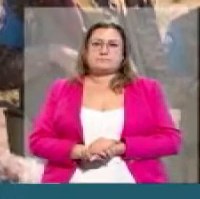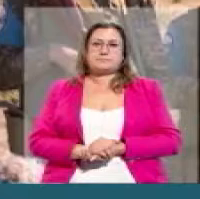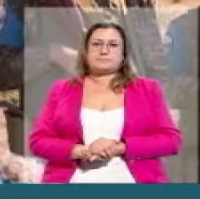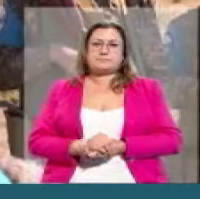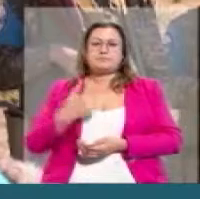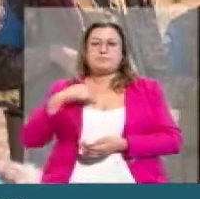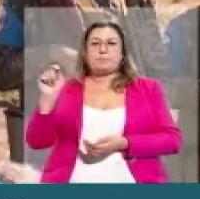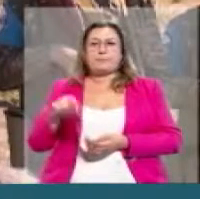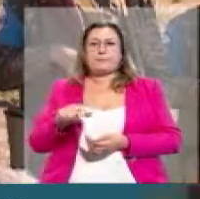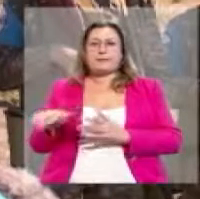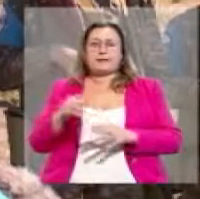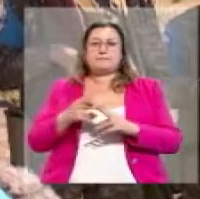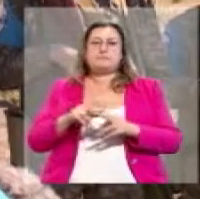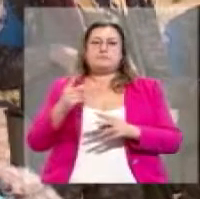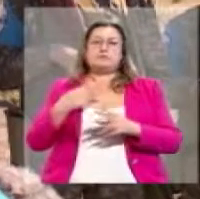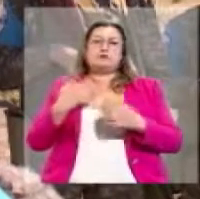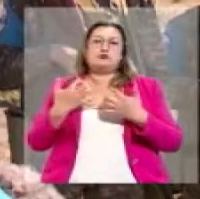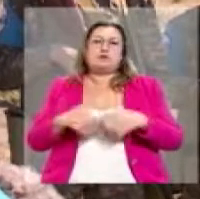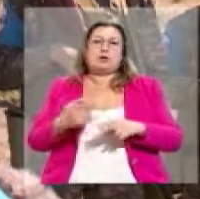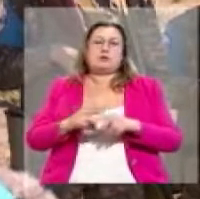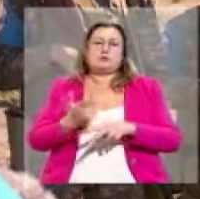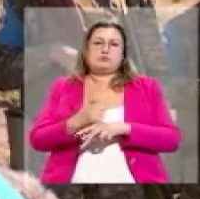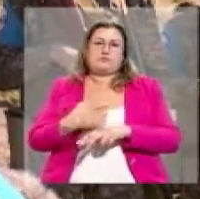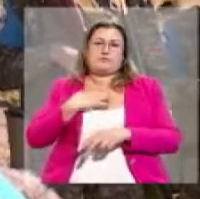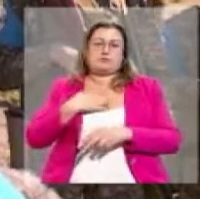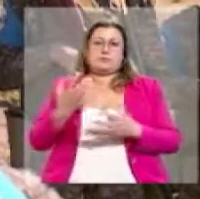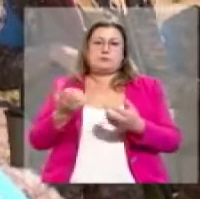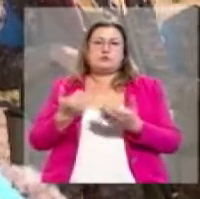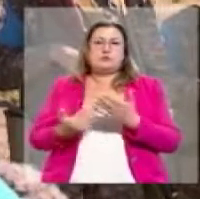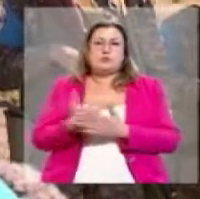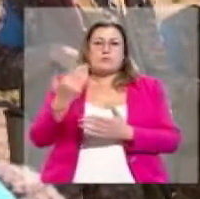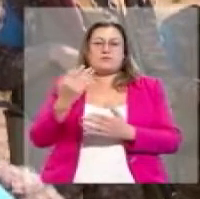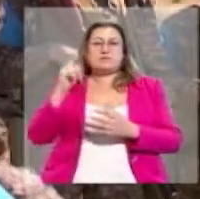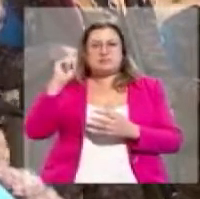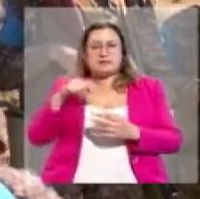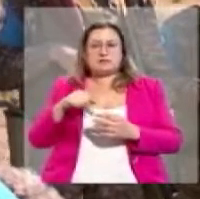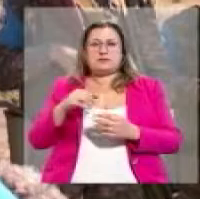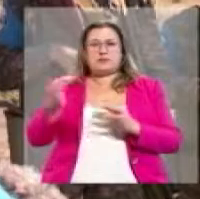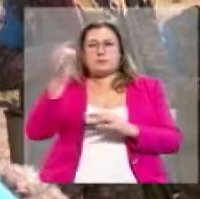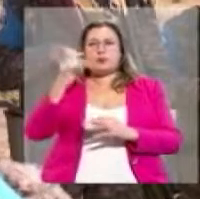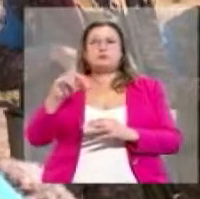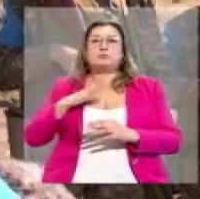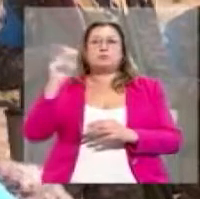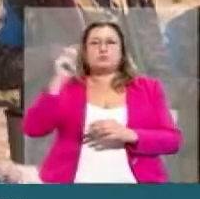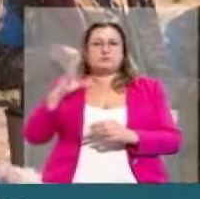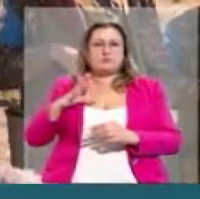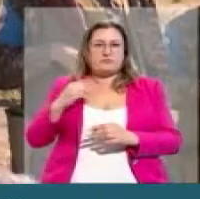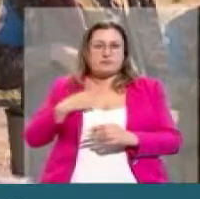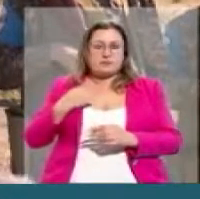запасадағы білімдерін жаңарту және тактикалық, боевой, строевой бүкіл білімдерін жаңарту, қайтадан